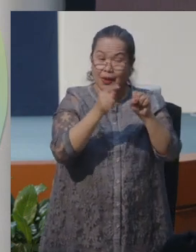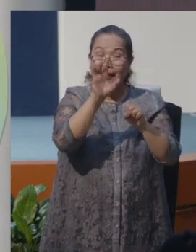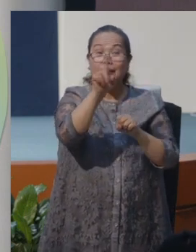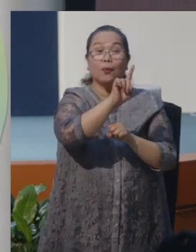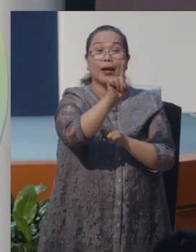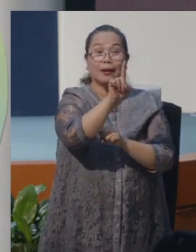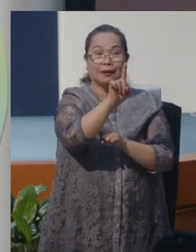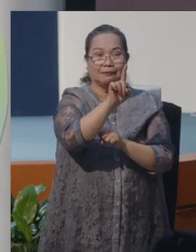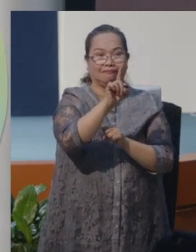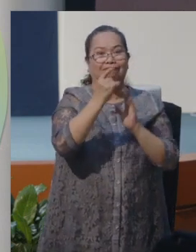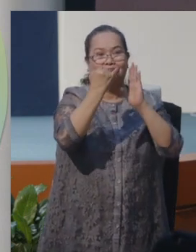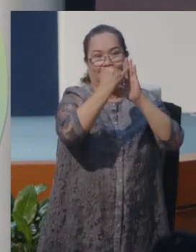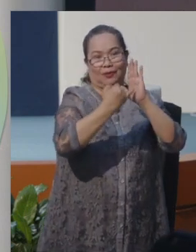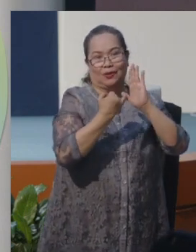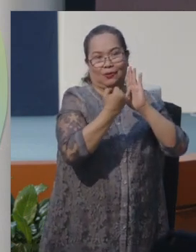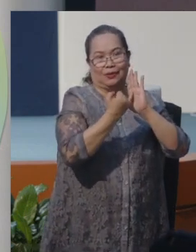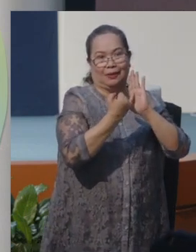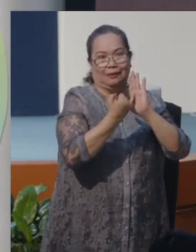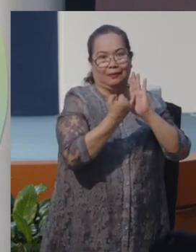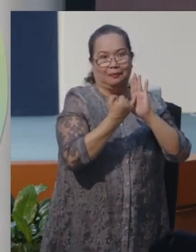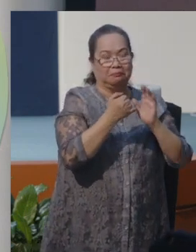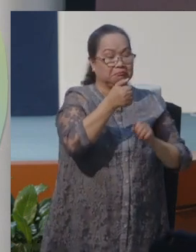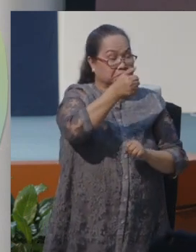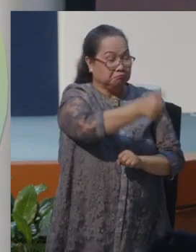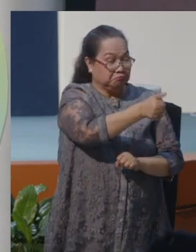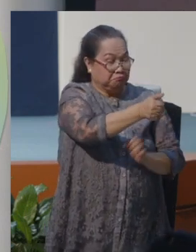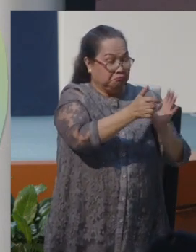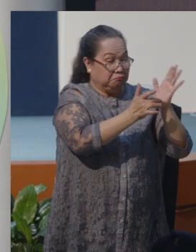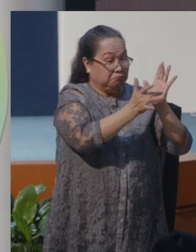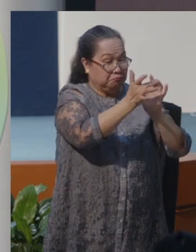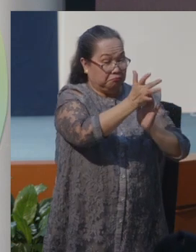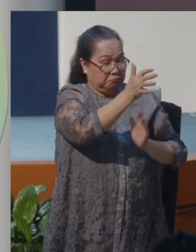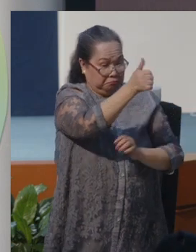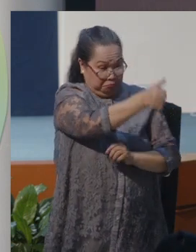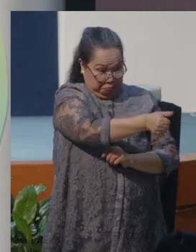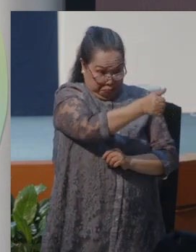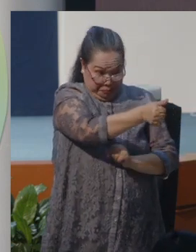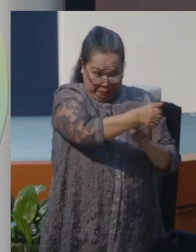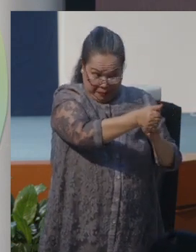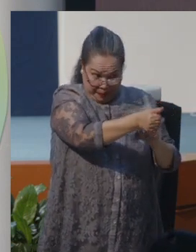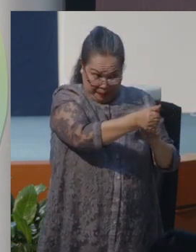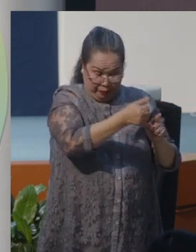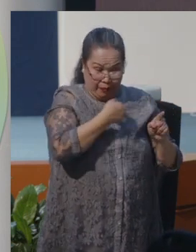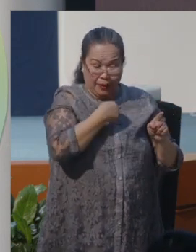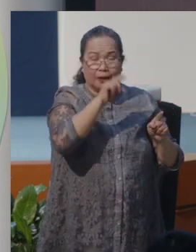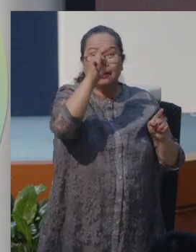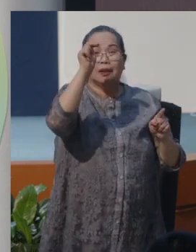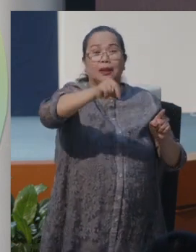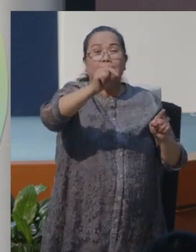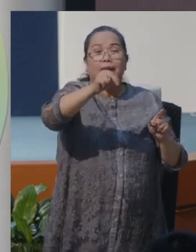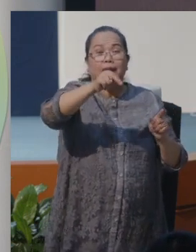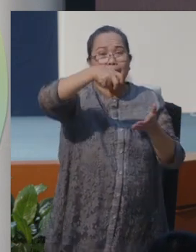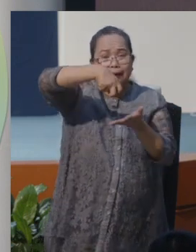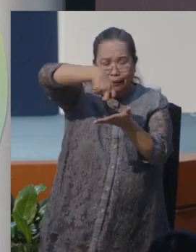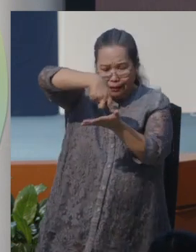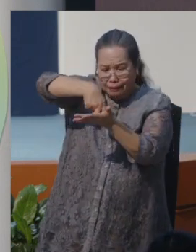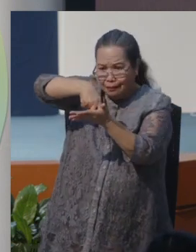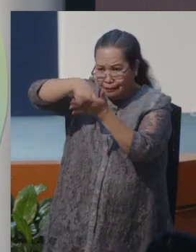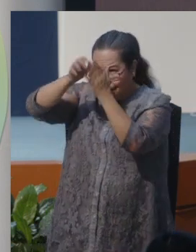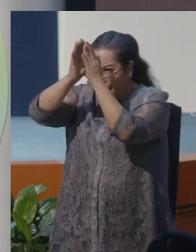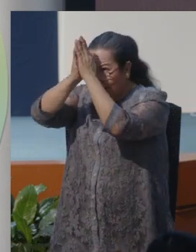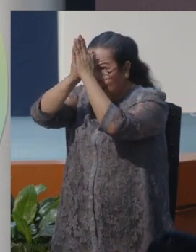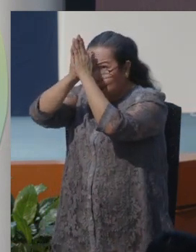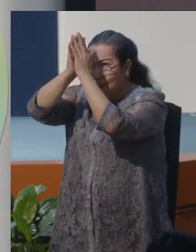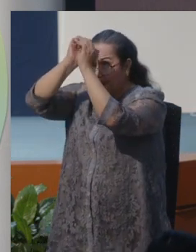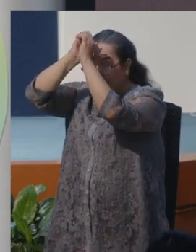Jerusalem, siya mismo, kahit na siya mismo, ay kinailangan pa rin niyang manalangin sa